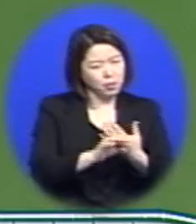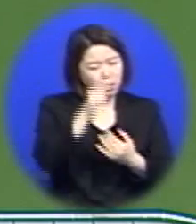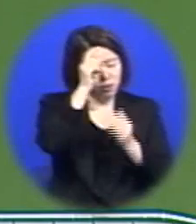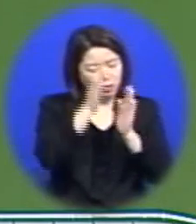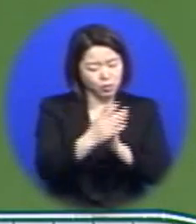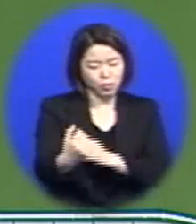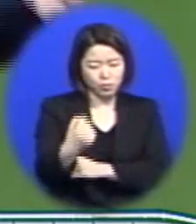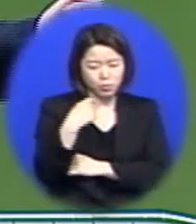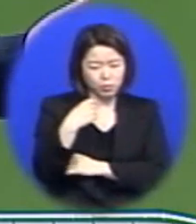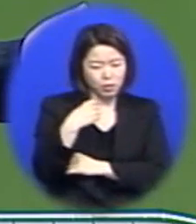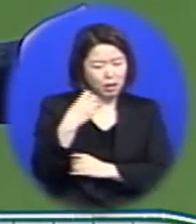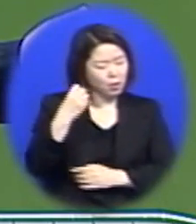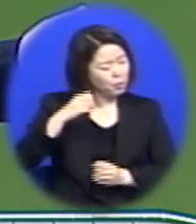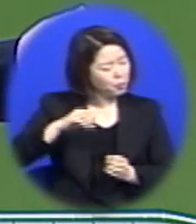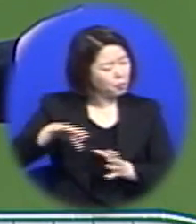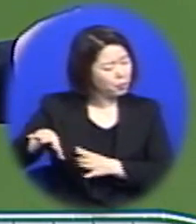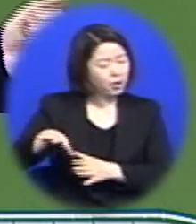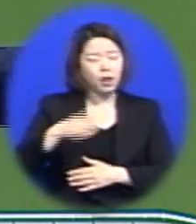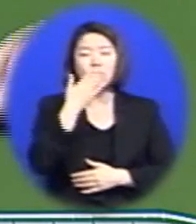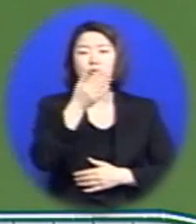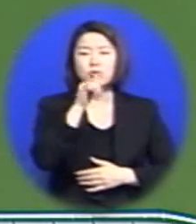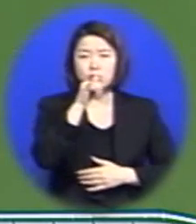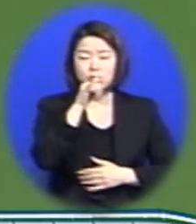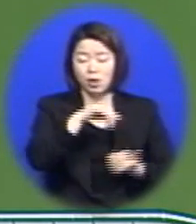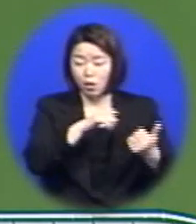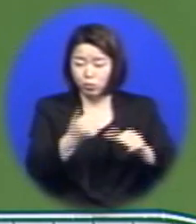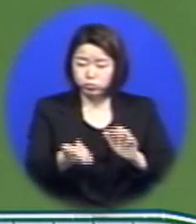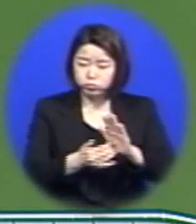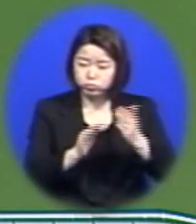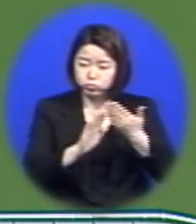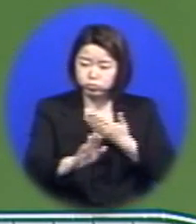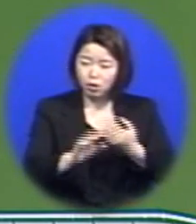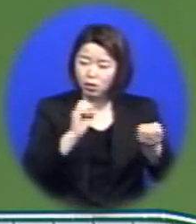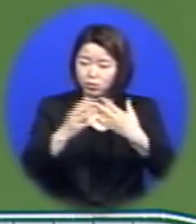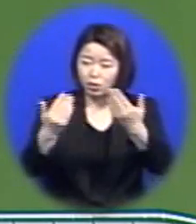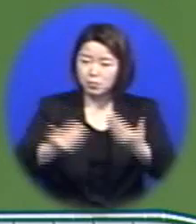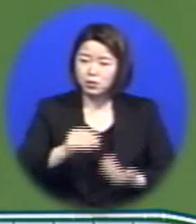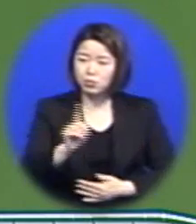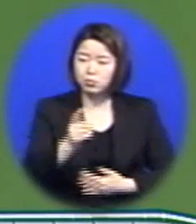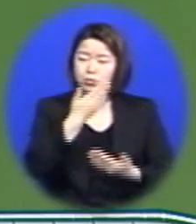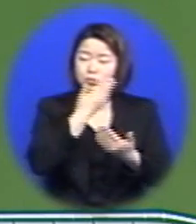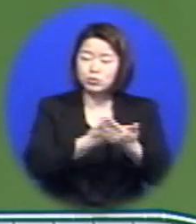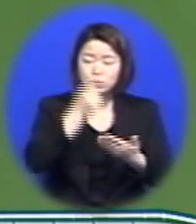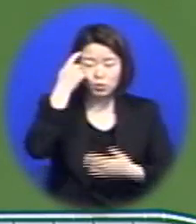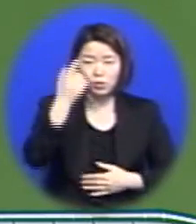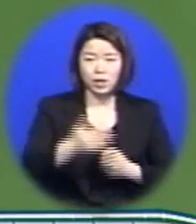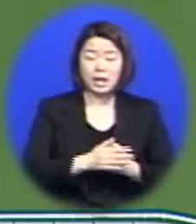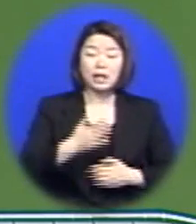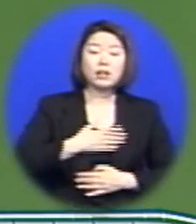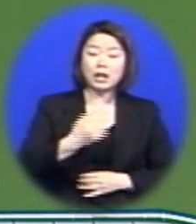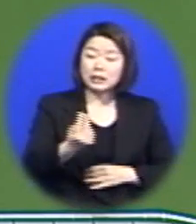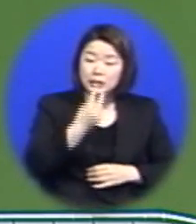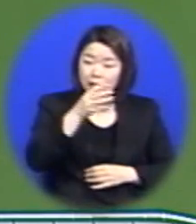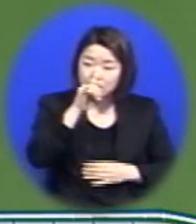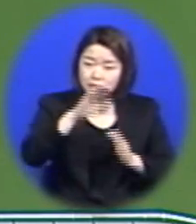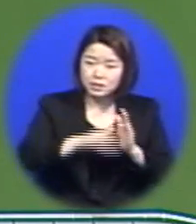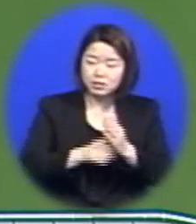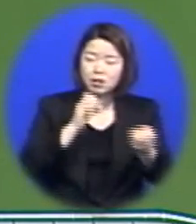있어요 죽고 난 다음에 응답받는게 그게 뭐 중요해 내가 살아 있을 때 응답 받아야지